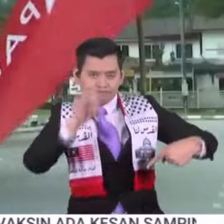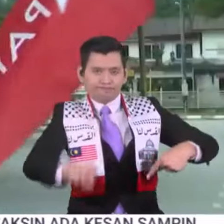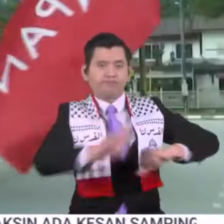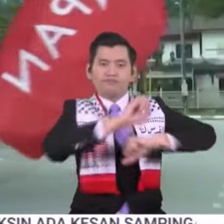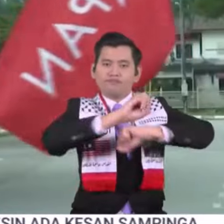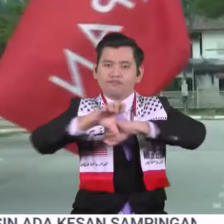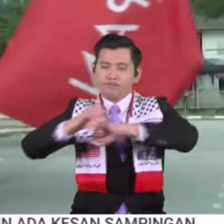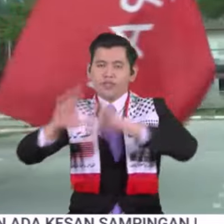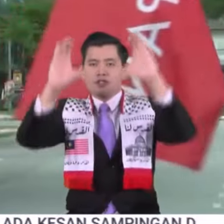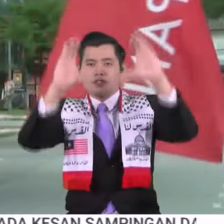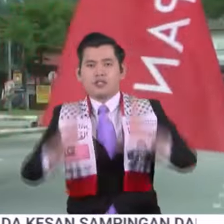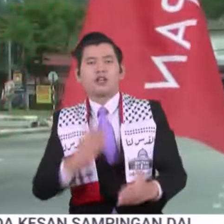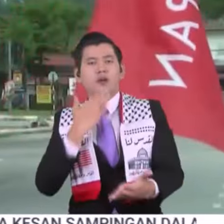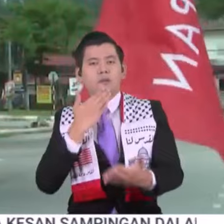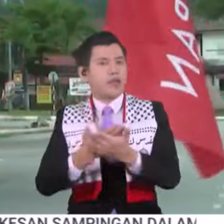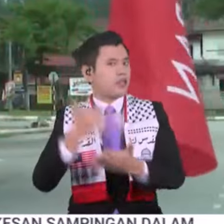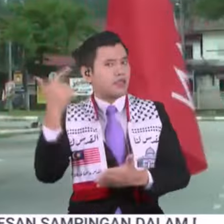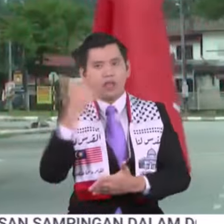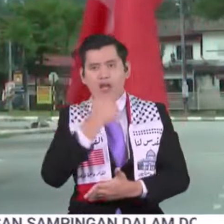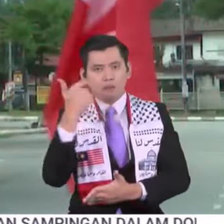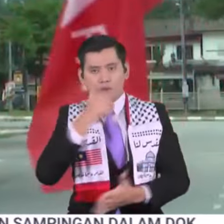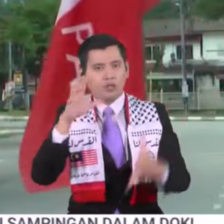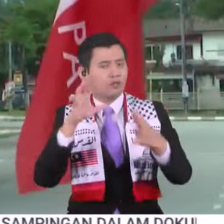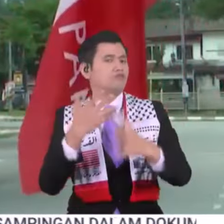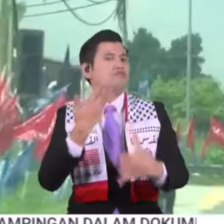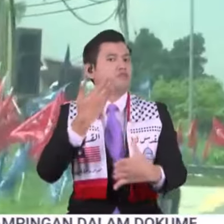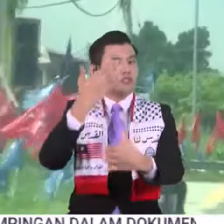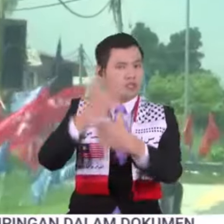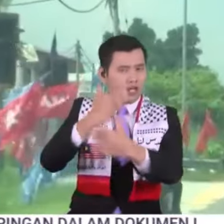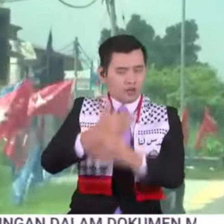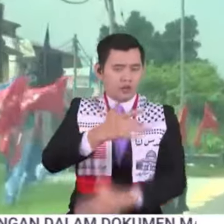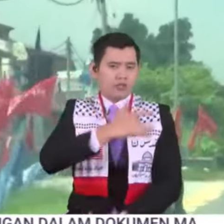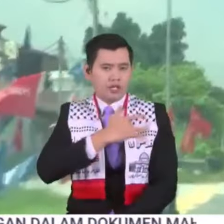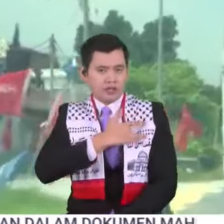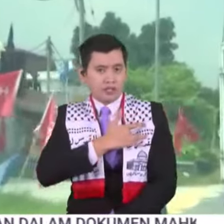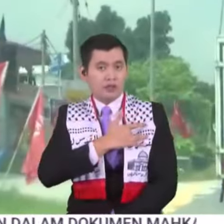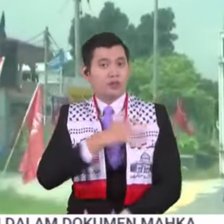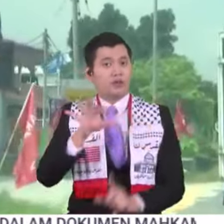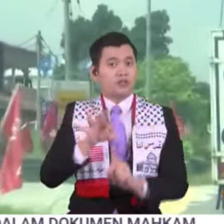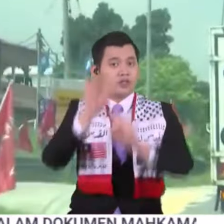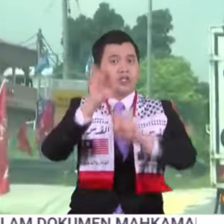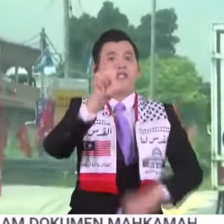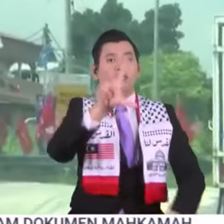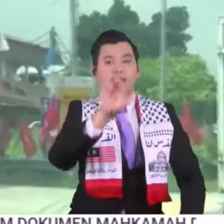berkempen dengan berhemah dan elak menyentuh isu sensitif termasuk isu 3R.